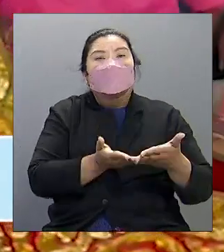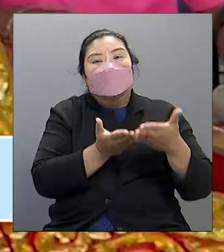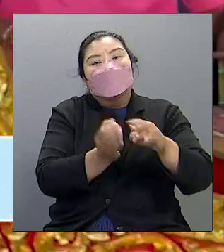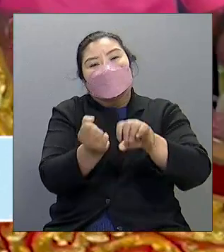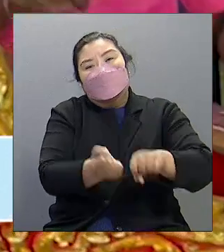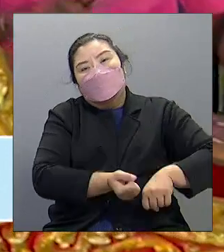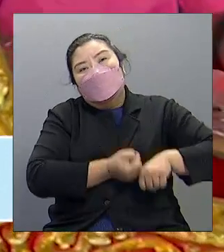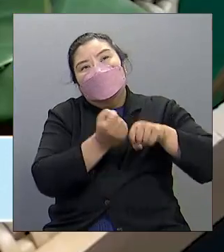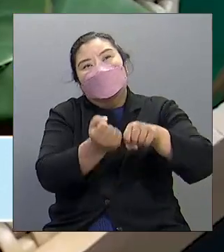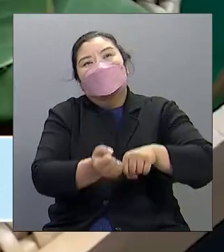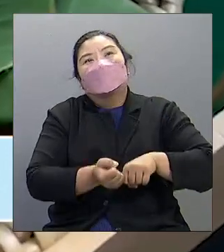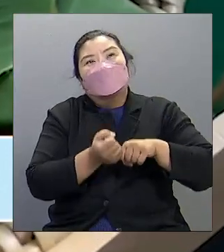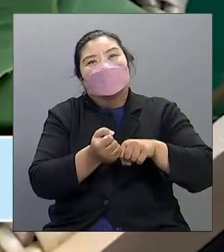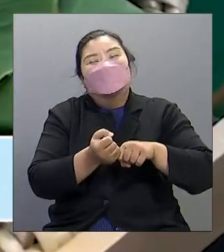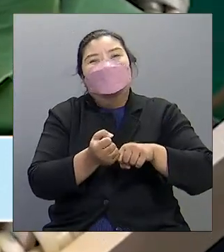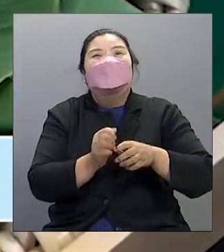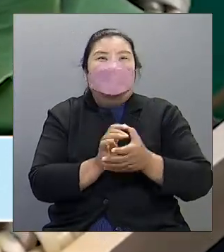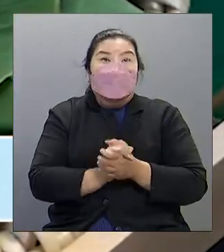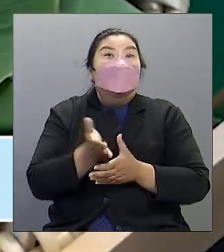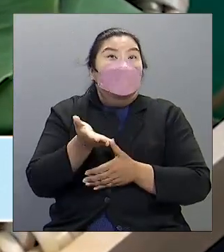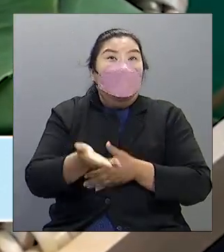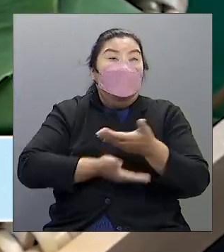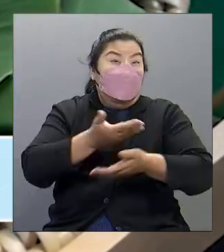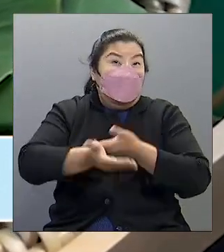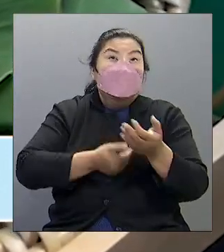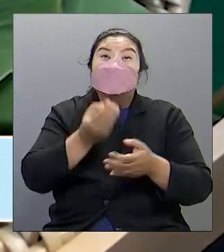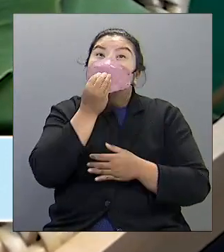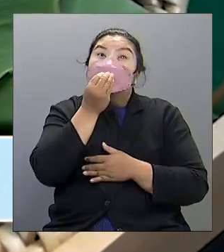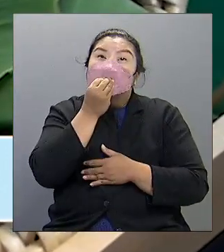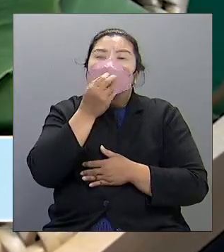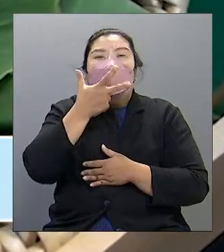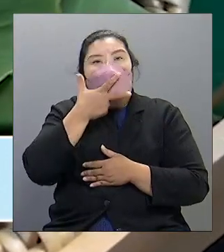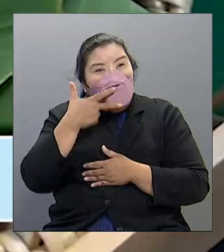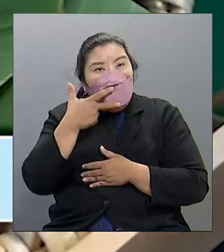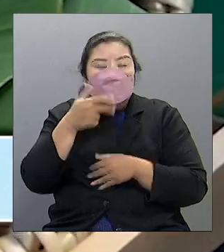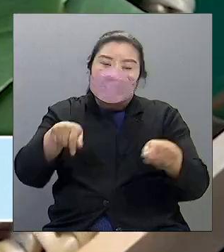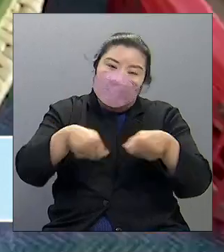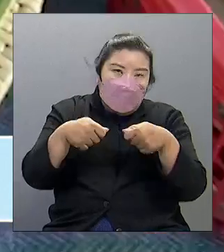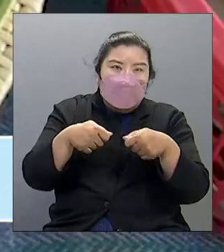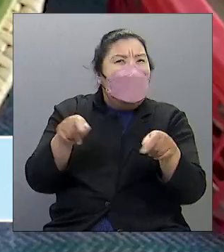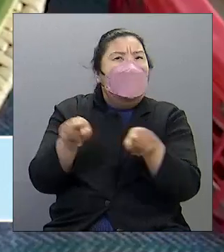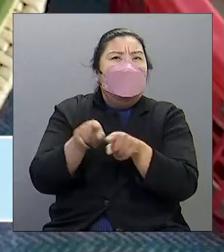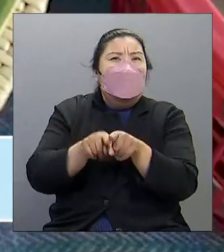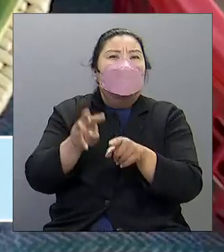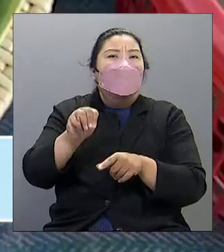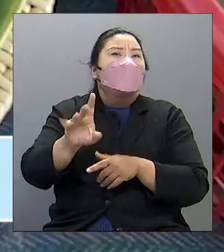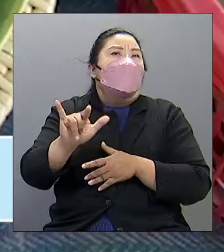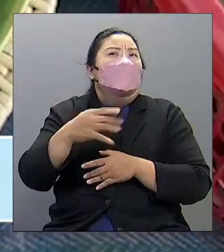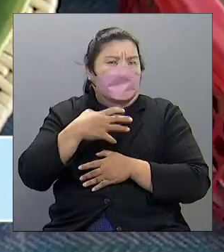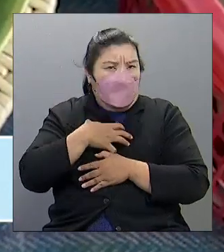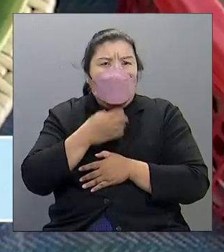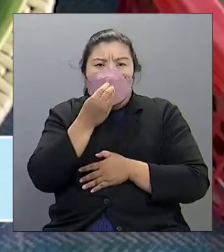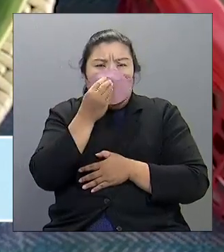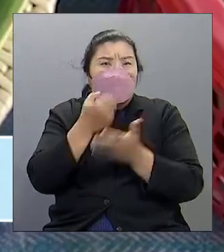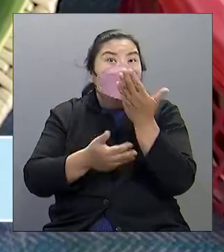ทสวยงามมากใช่แล้ค่ ส่นภายในตลาด จะมีอาหารหวันคาวตามแบฉบัของชาวหมอนที่ต้องการจะอนุรัษอาหารพื้นบ้าน